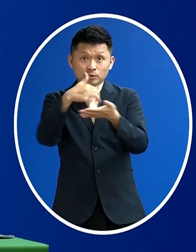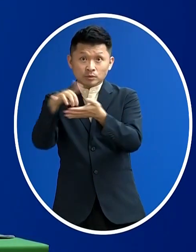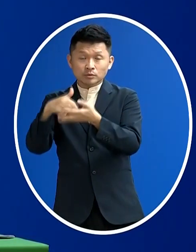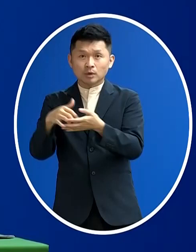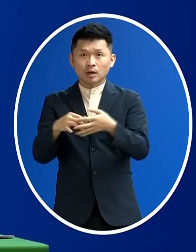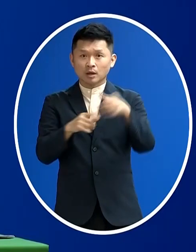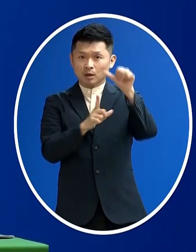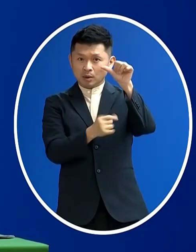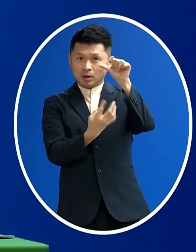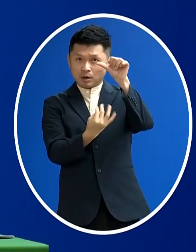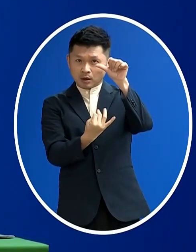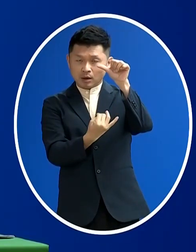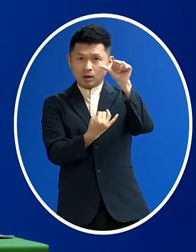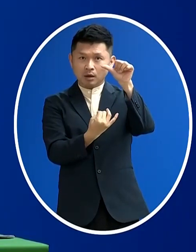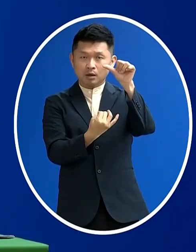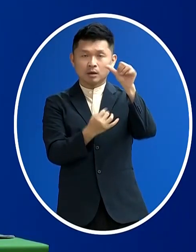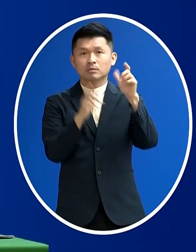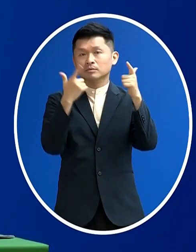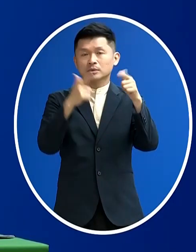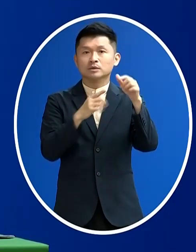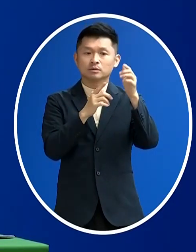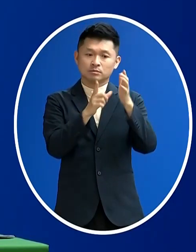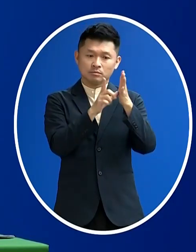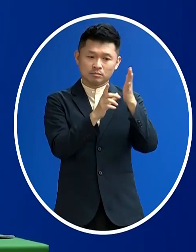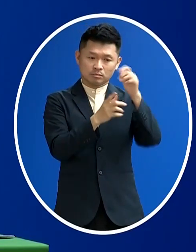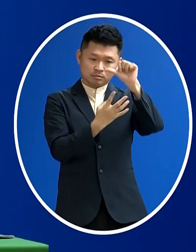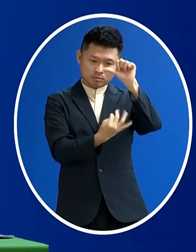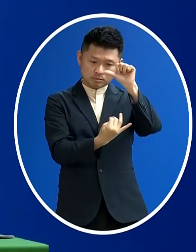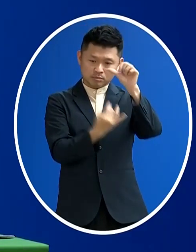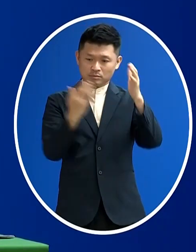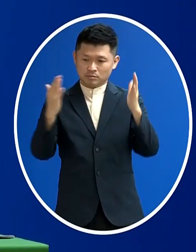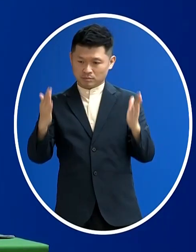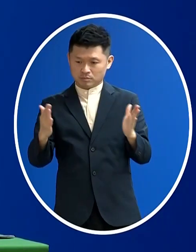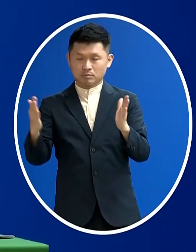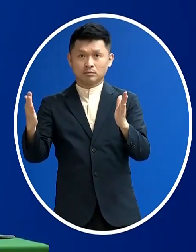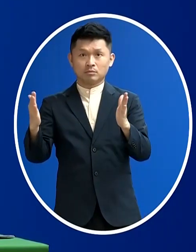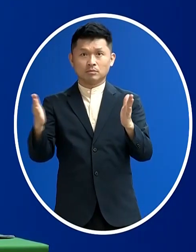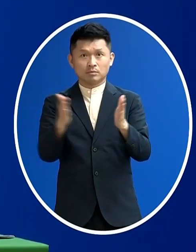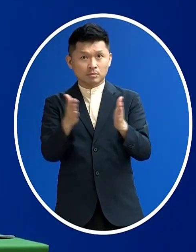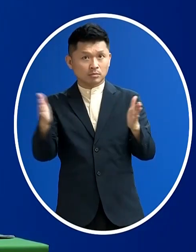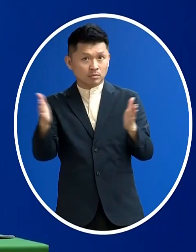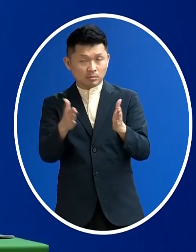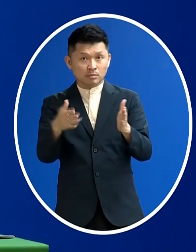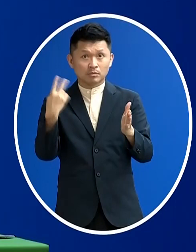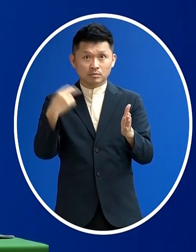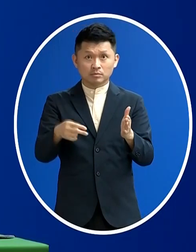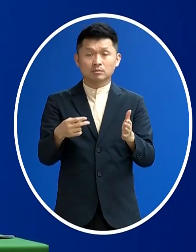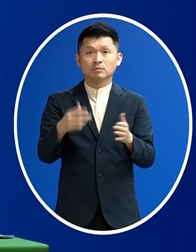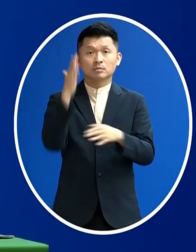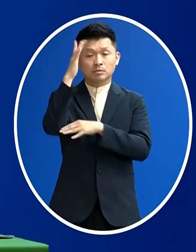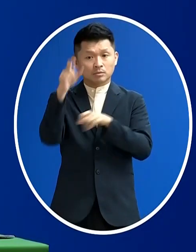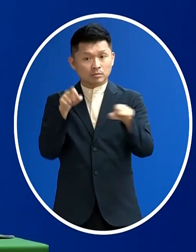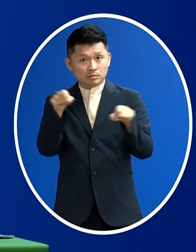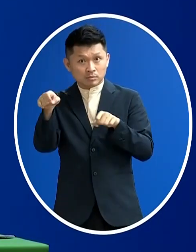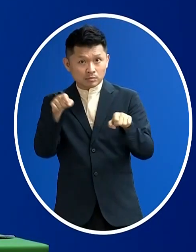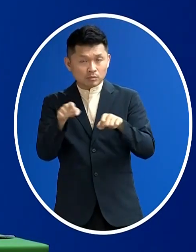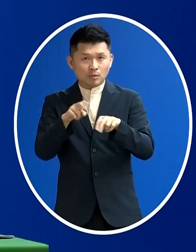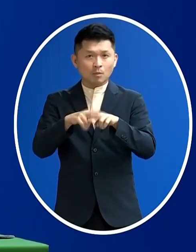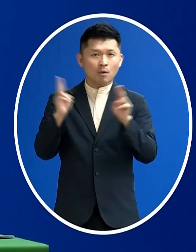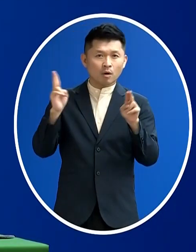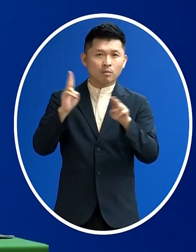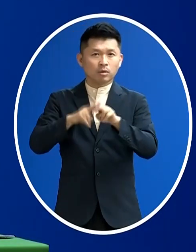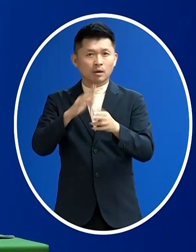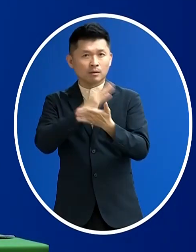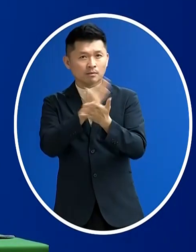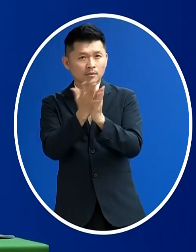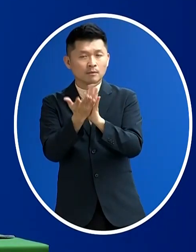某一天某一时，都是一个区间，那有的时候那个预估值也会随着我们的一些政策或者是检测等等，这些都会